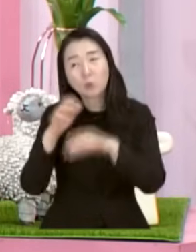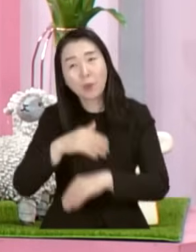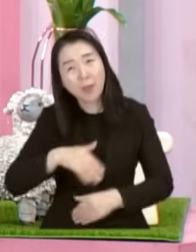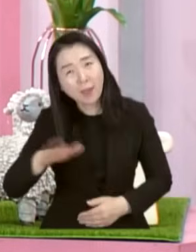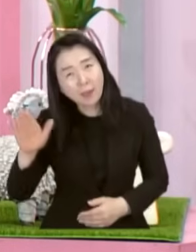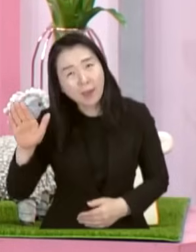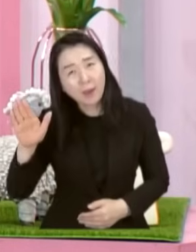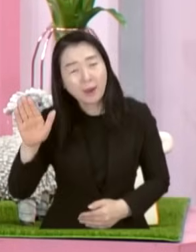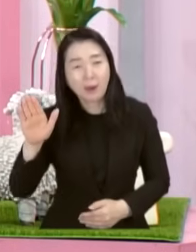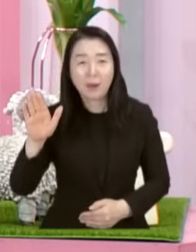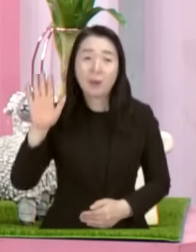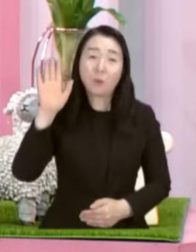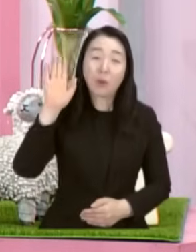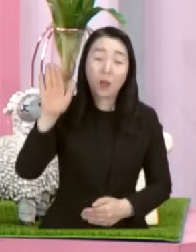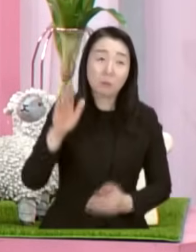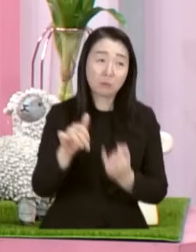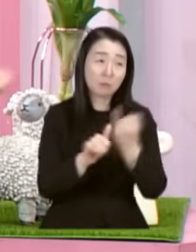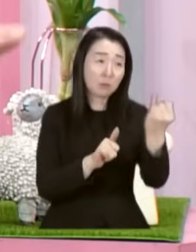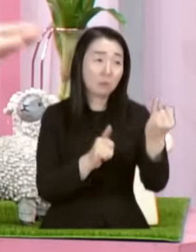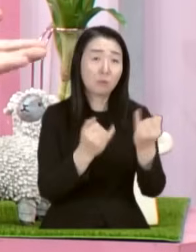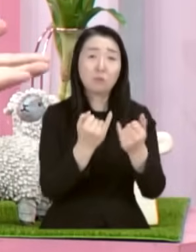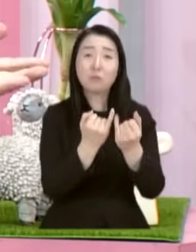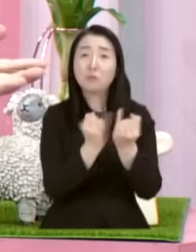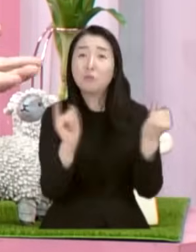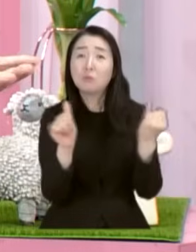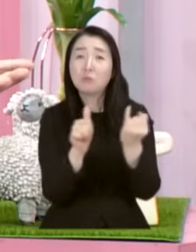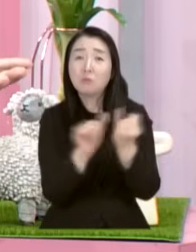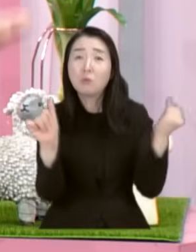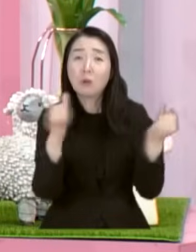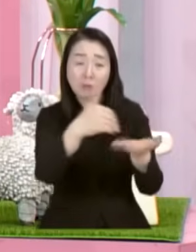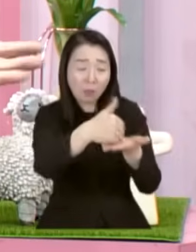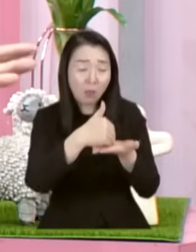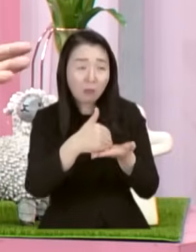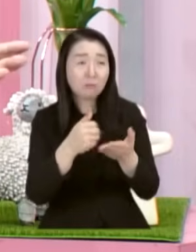선교사로 갈까? 난 앞으로 이제 집사람이 이혼하자니